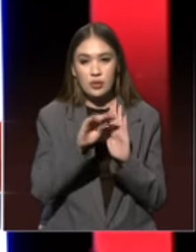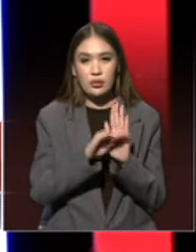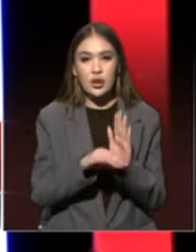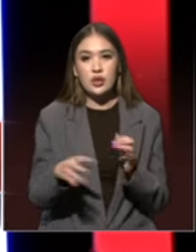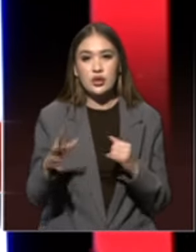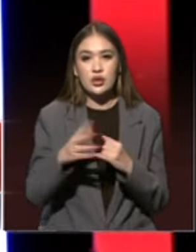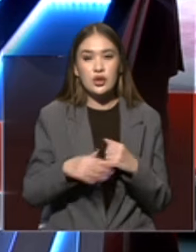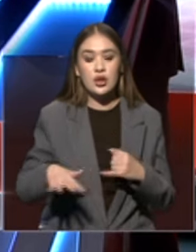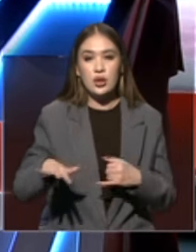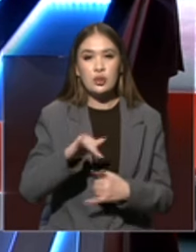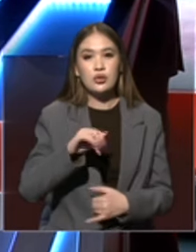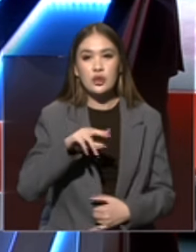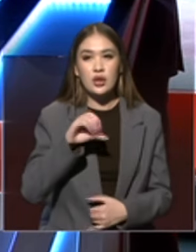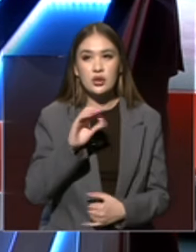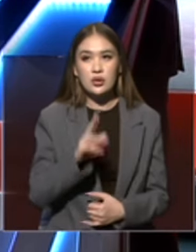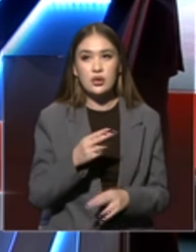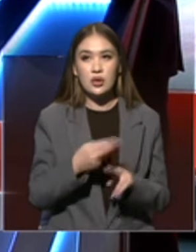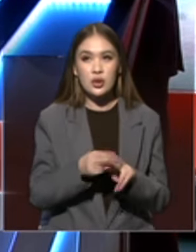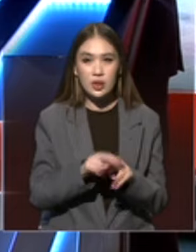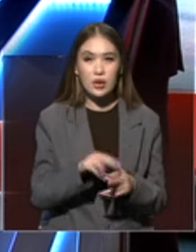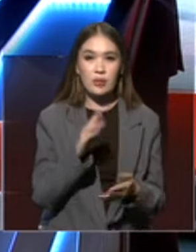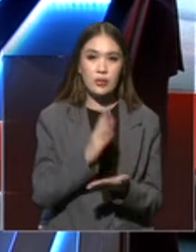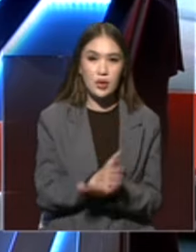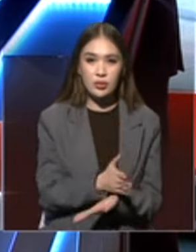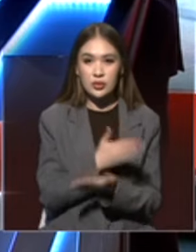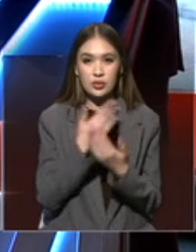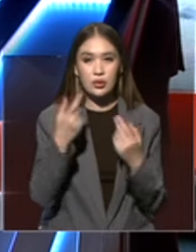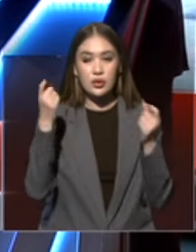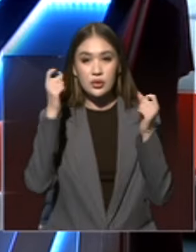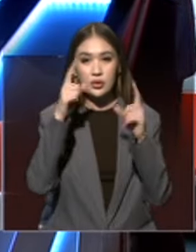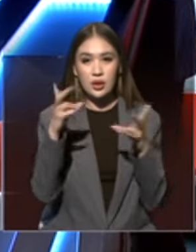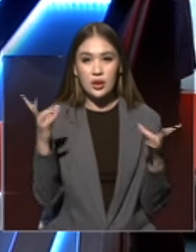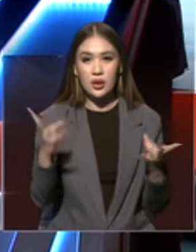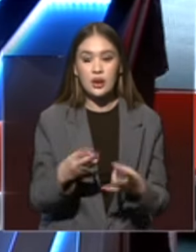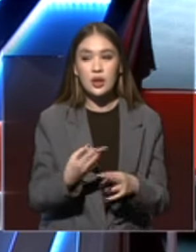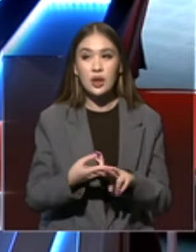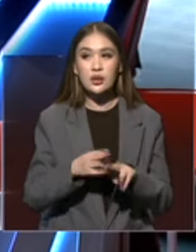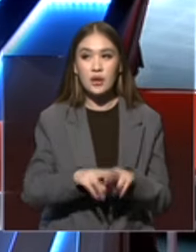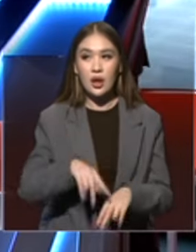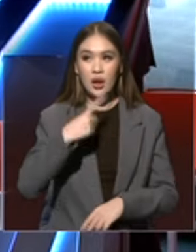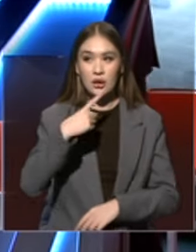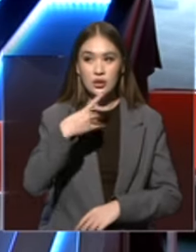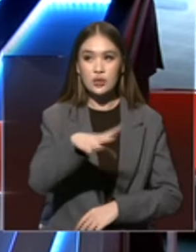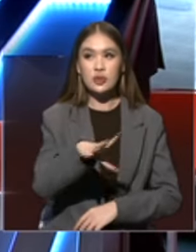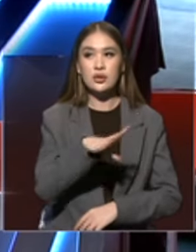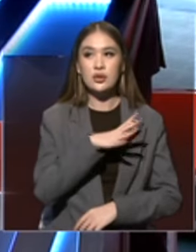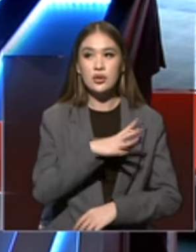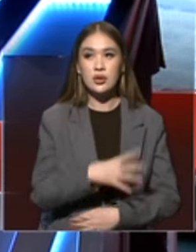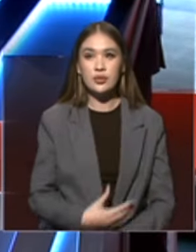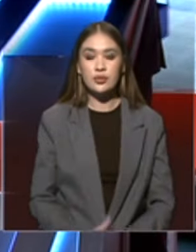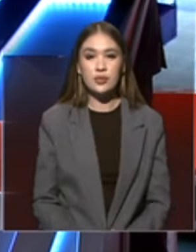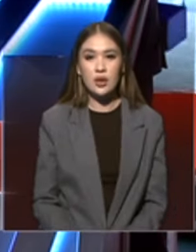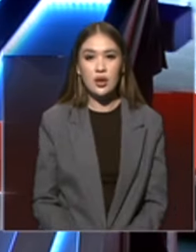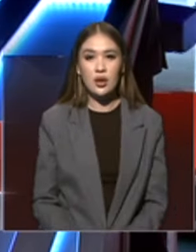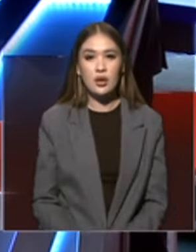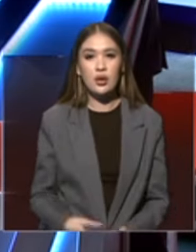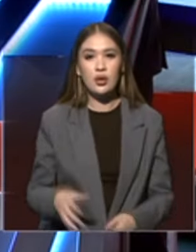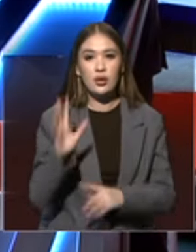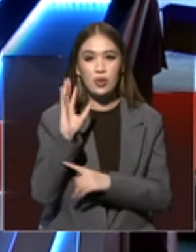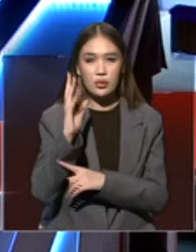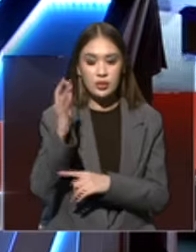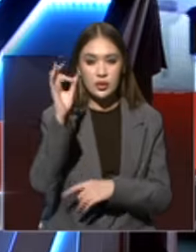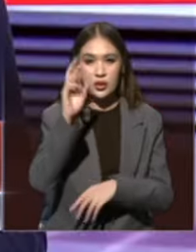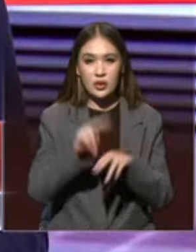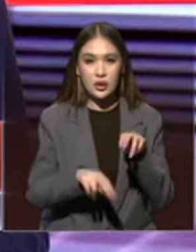учаскіне қажетті инфрақұрылым бар ма, жоқ па анықтау қажет. Өткенде қазір айттыңыз ғой, орманда салады, тек